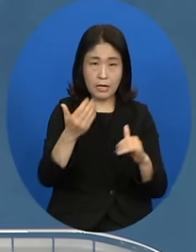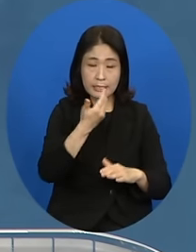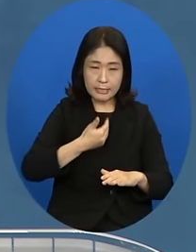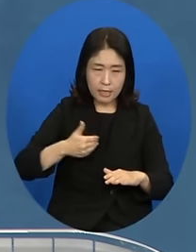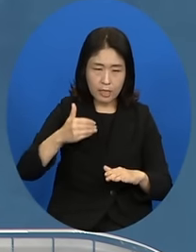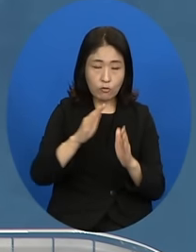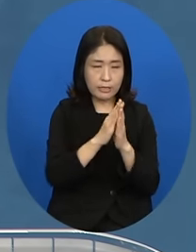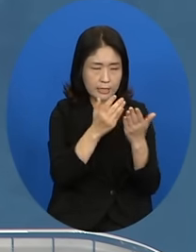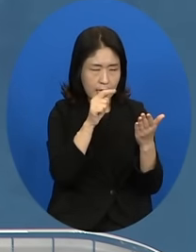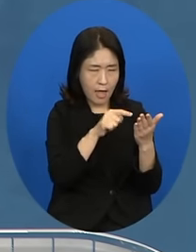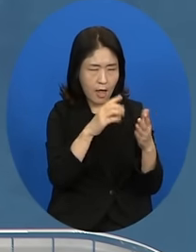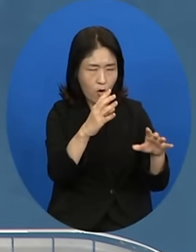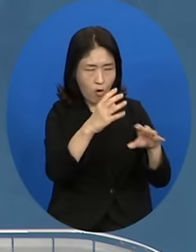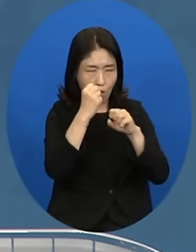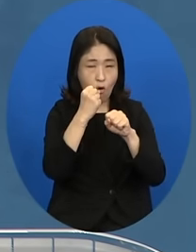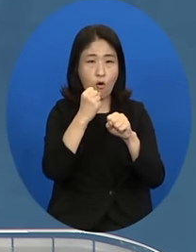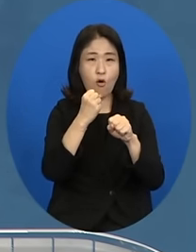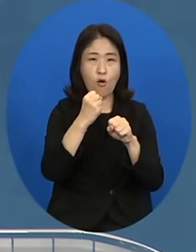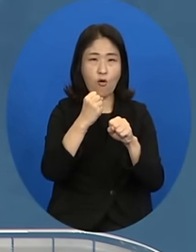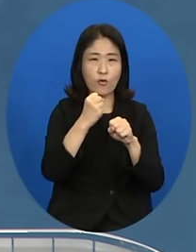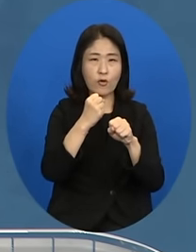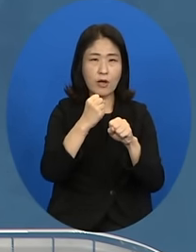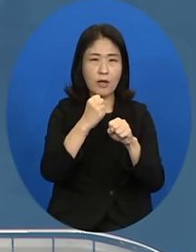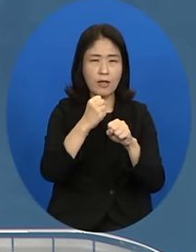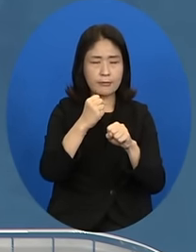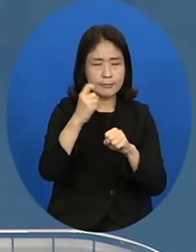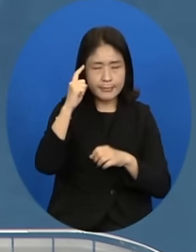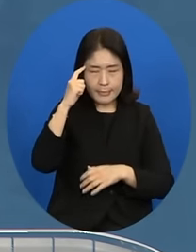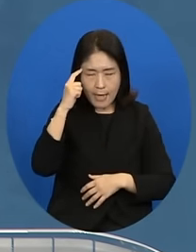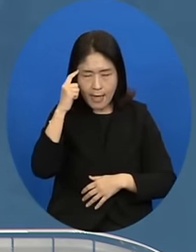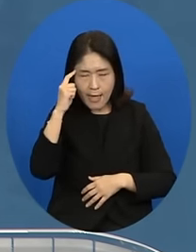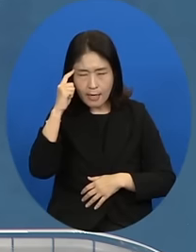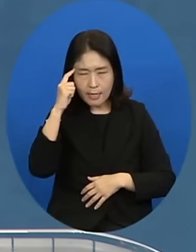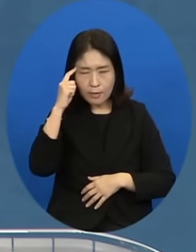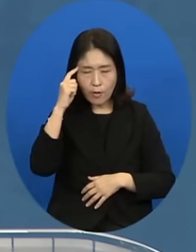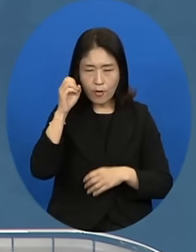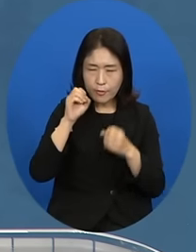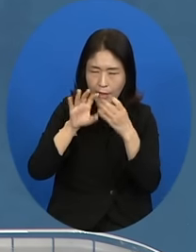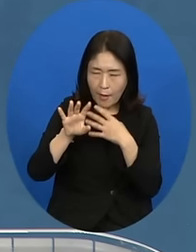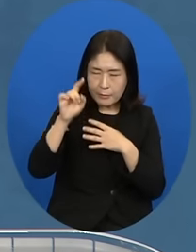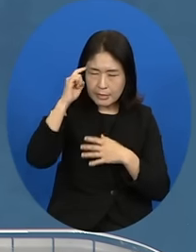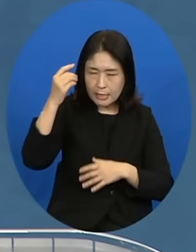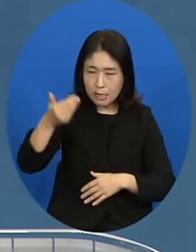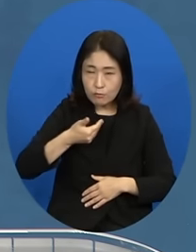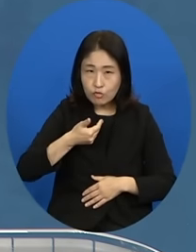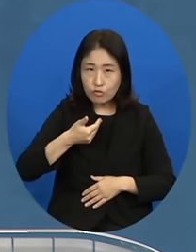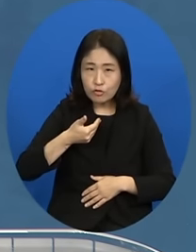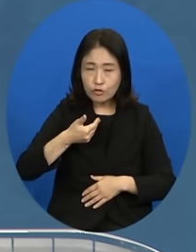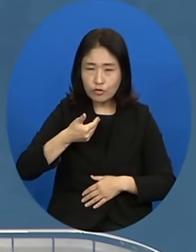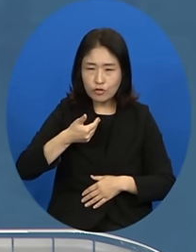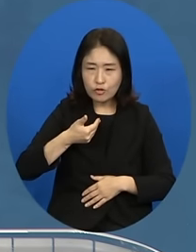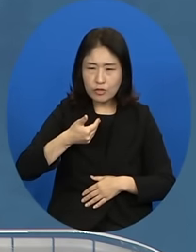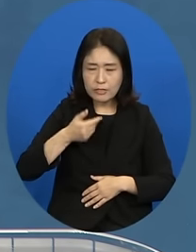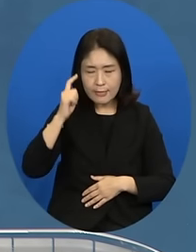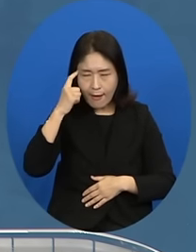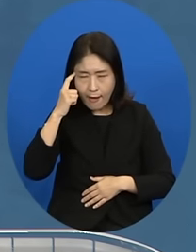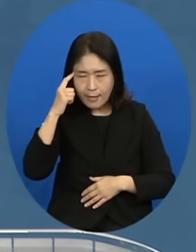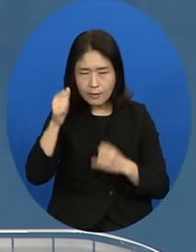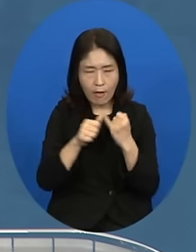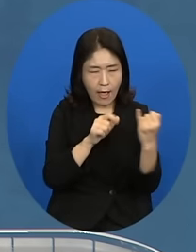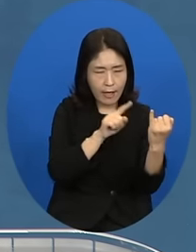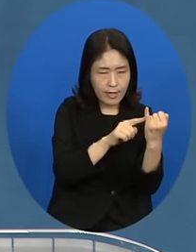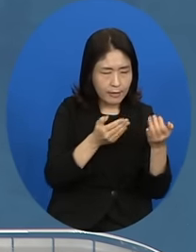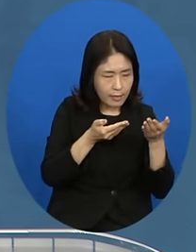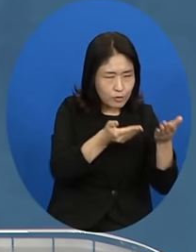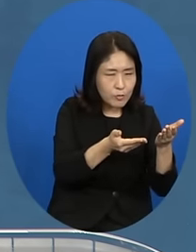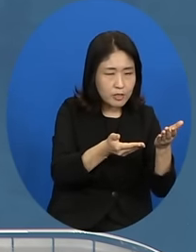요약 정리하고 예상 질문과 모범 답안을 작성해서 저희 아내에게 들이밀면서 외우라고